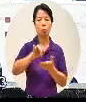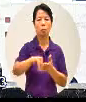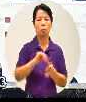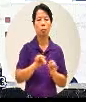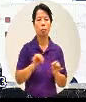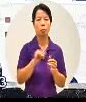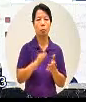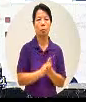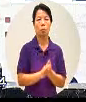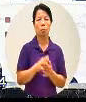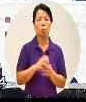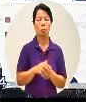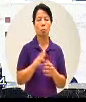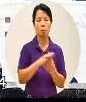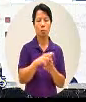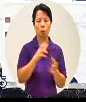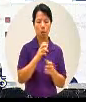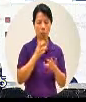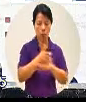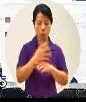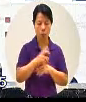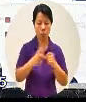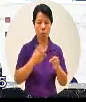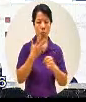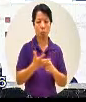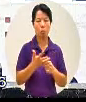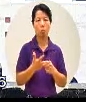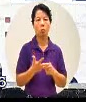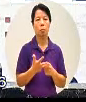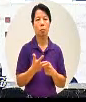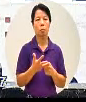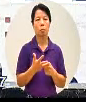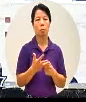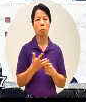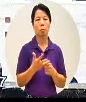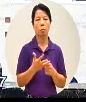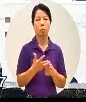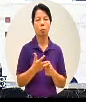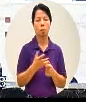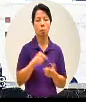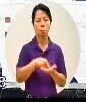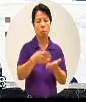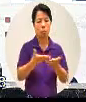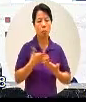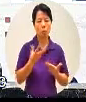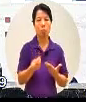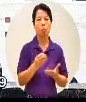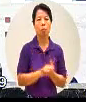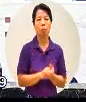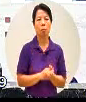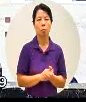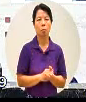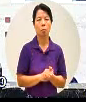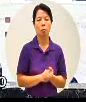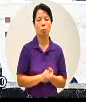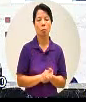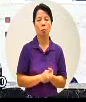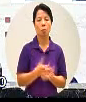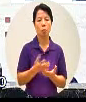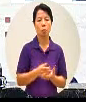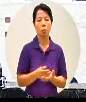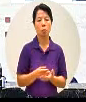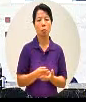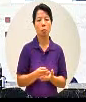拢像即下已经过28年啊。啊，也唔敢征收，啊，唔敢放